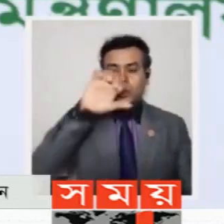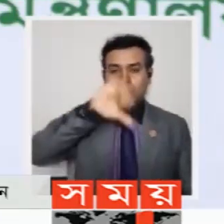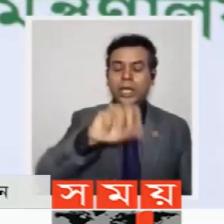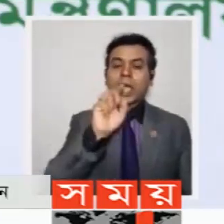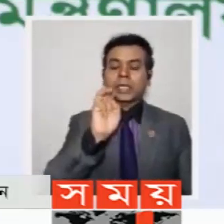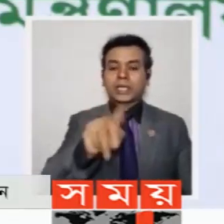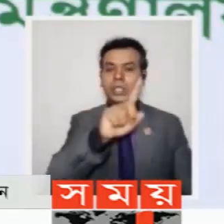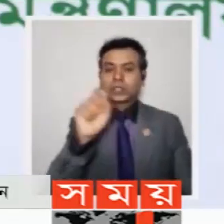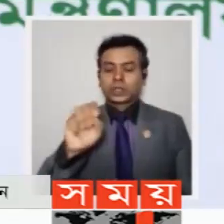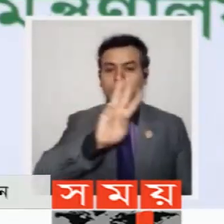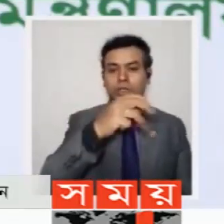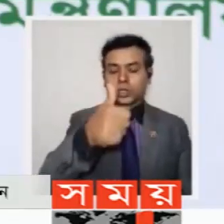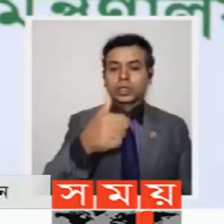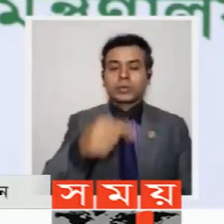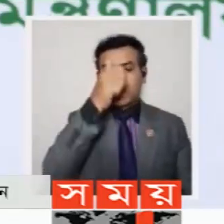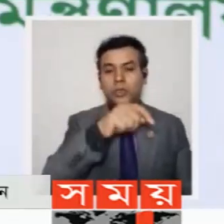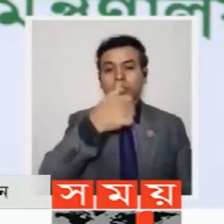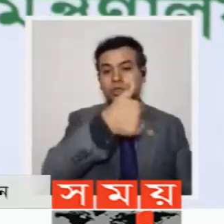2,28,743 জন, বর্তমানে কোয়ারেন্টাইনে আছেন